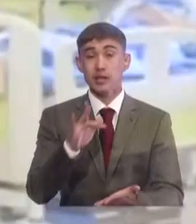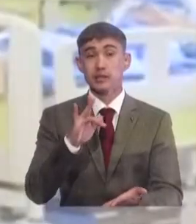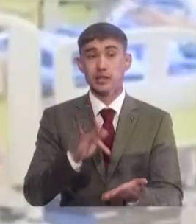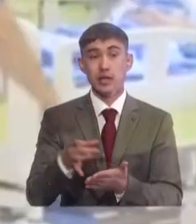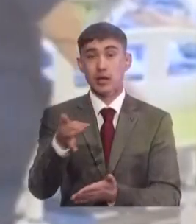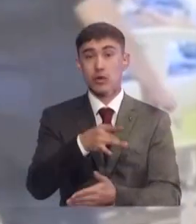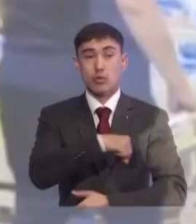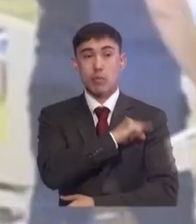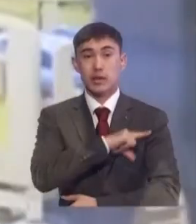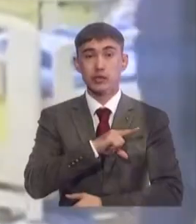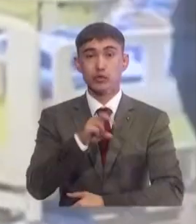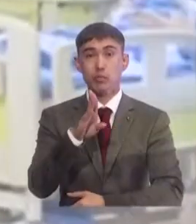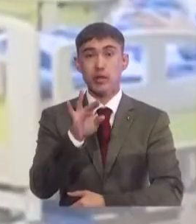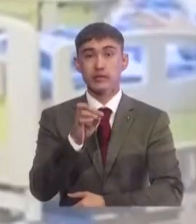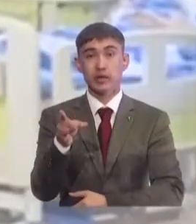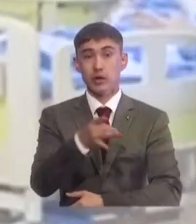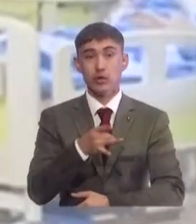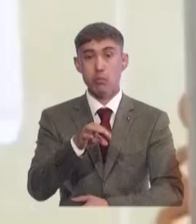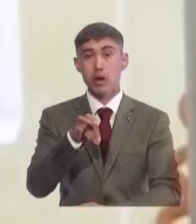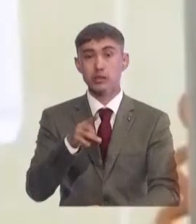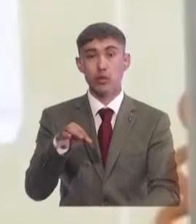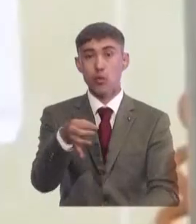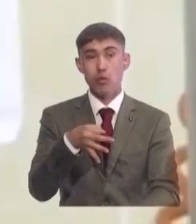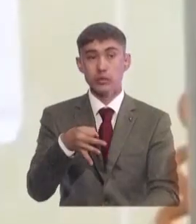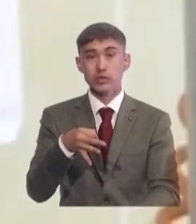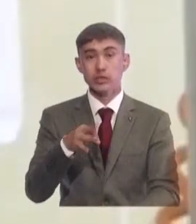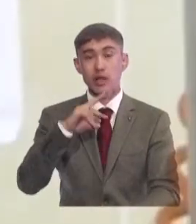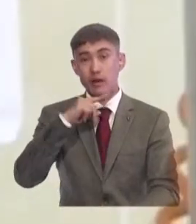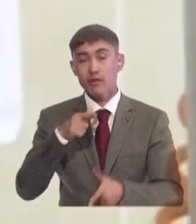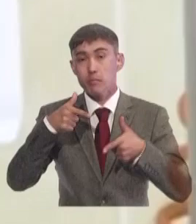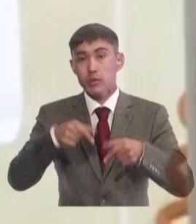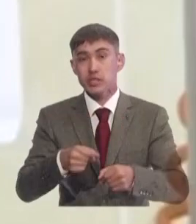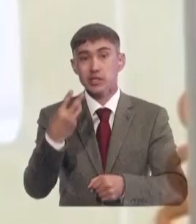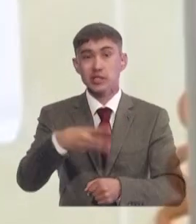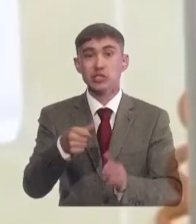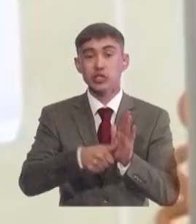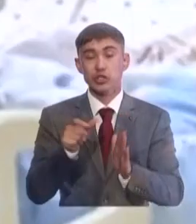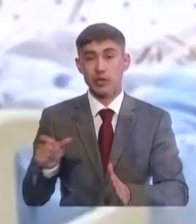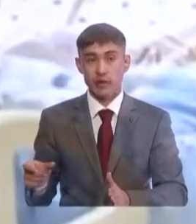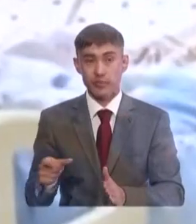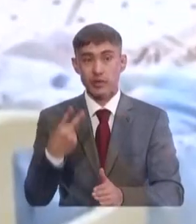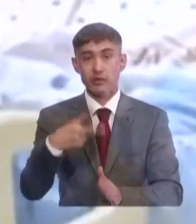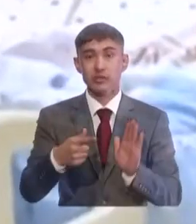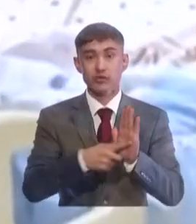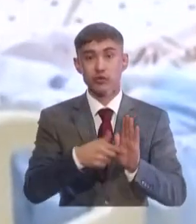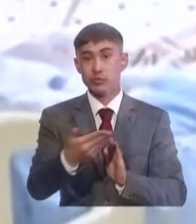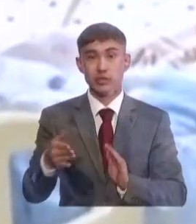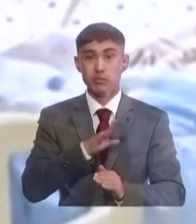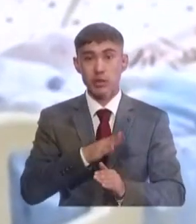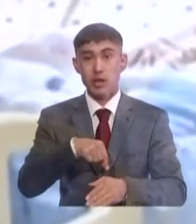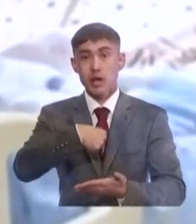Центральную районную больницу Беневского района Мангыстауской области с отравлением обратились 36 человек. 28 из них